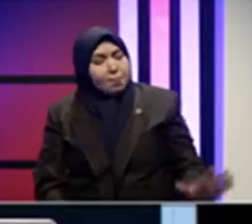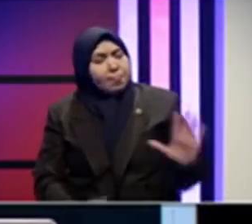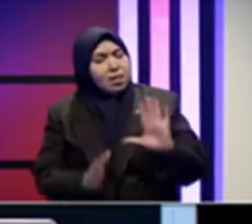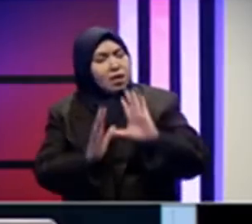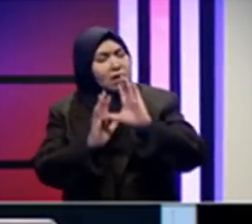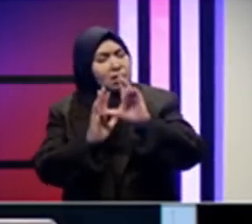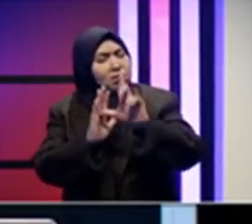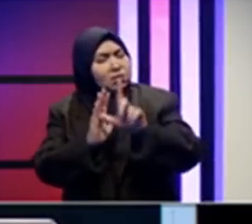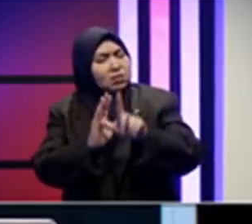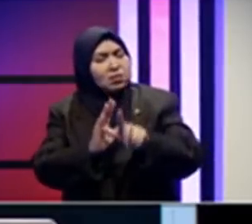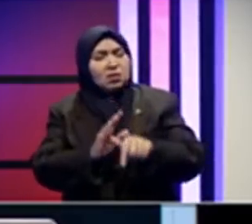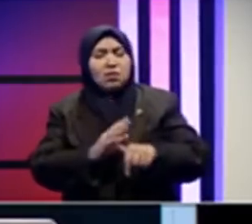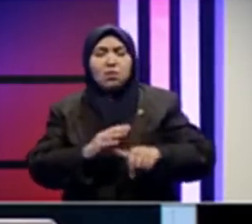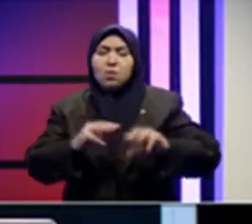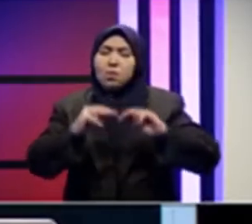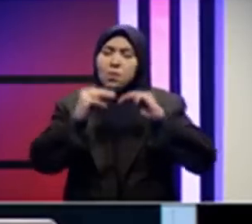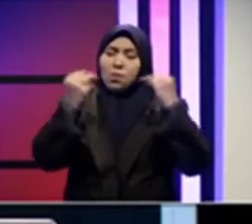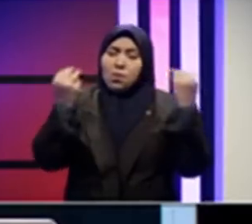Fakhtalafal